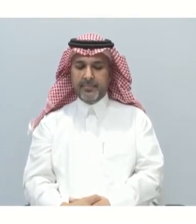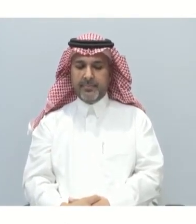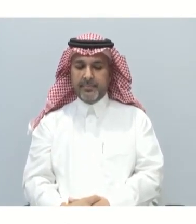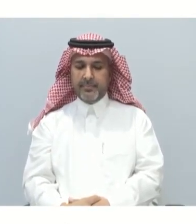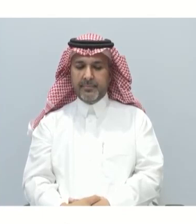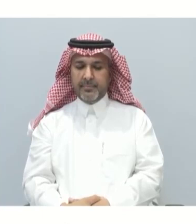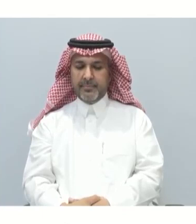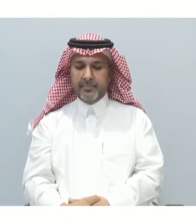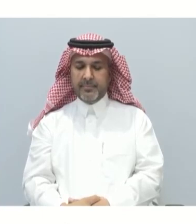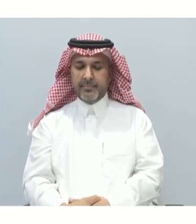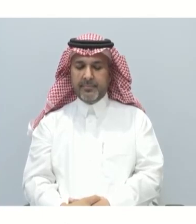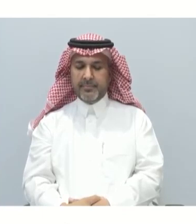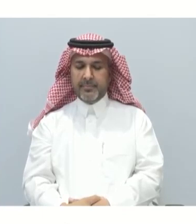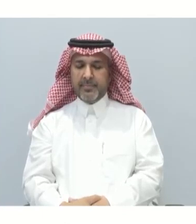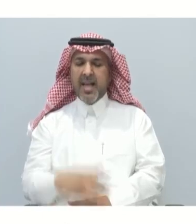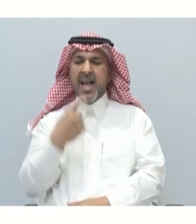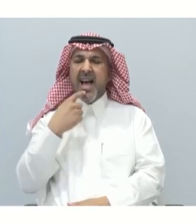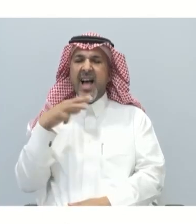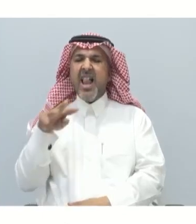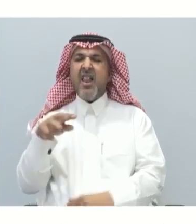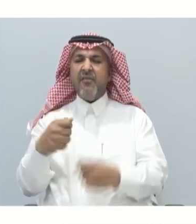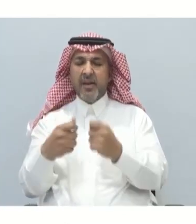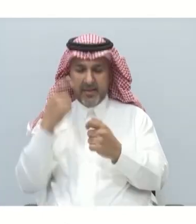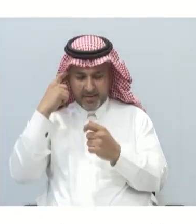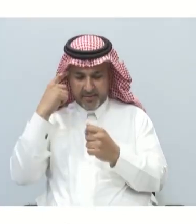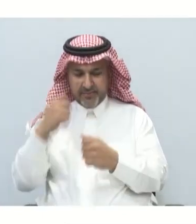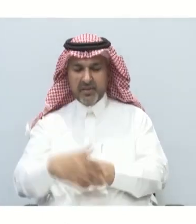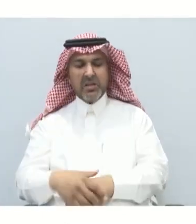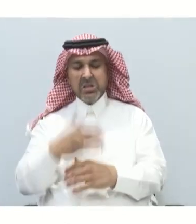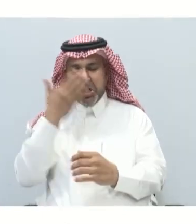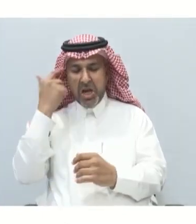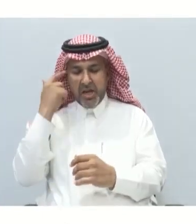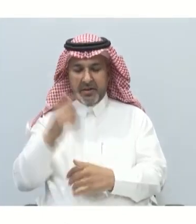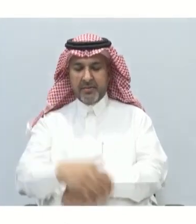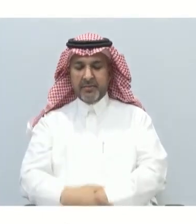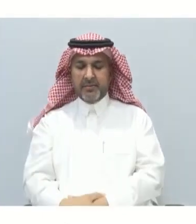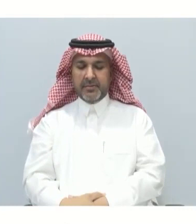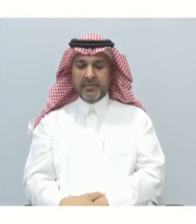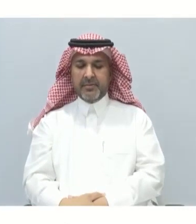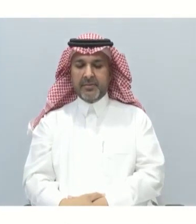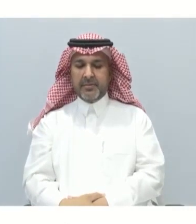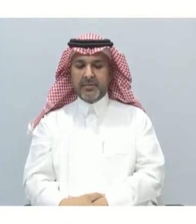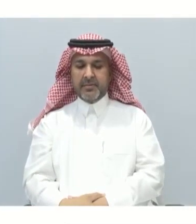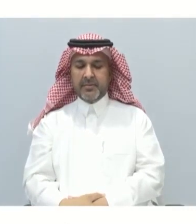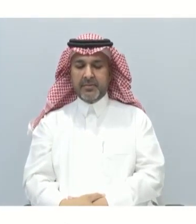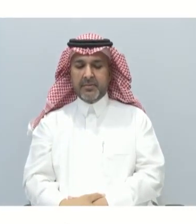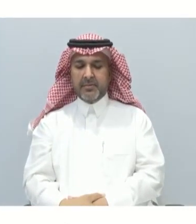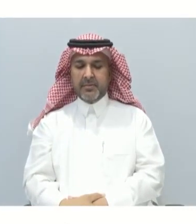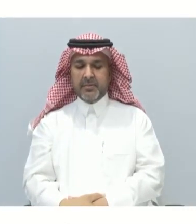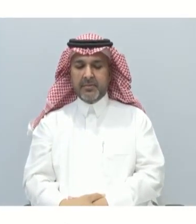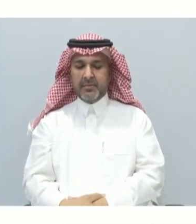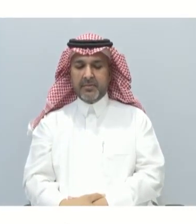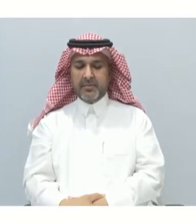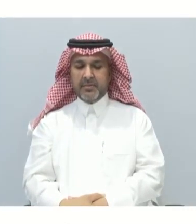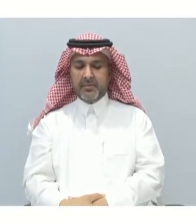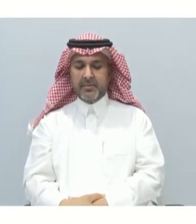1000 ريال حتكون تكلفه الانتاج حتكون 16140 يعني ممكن نحسبها نضربها في